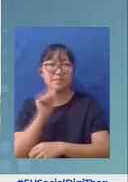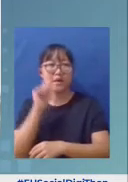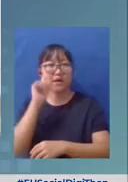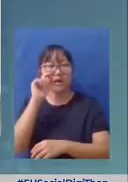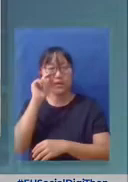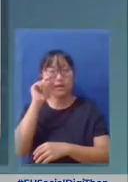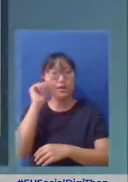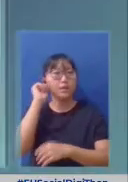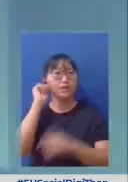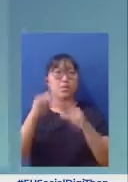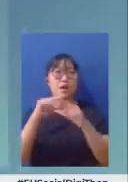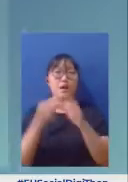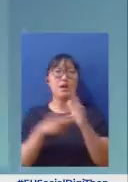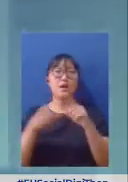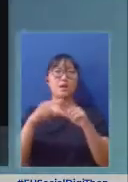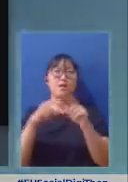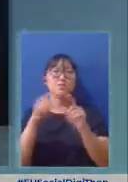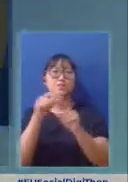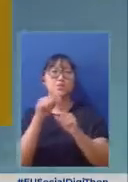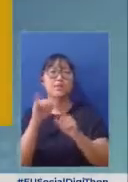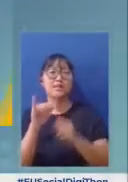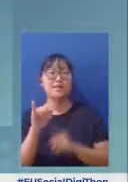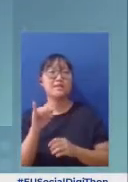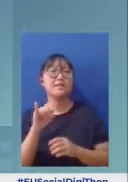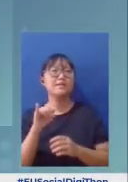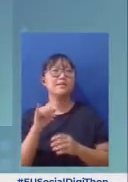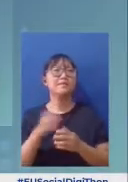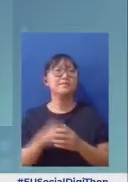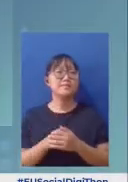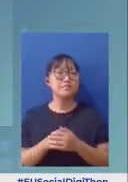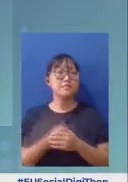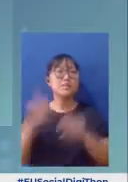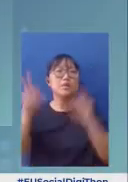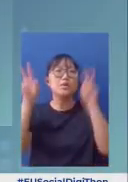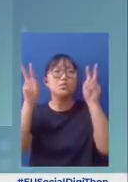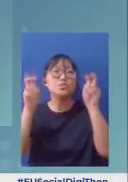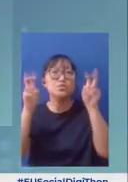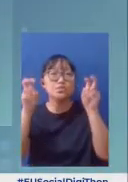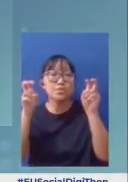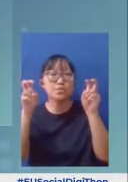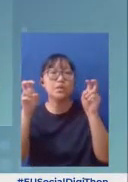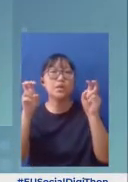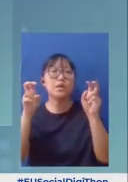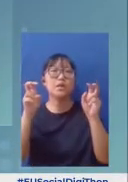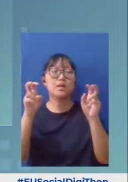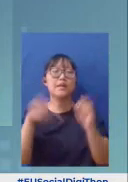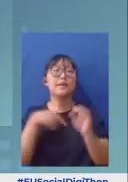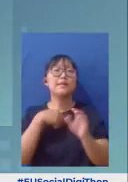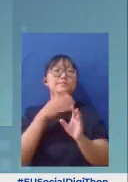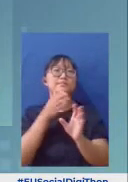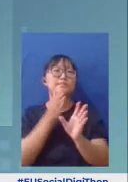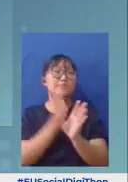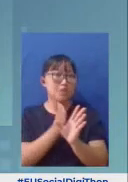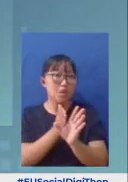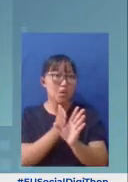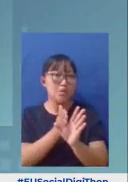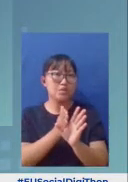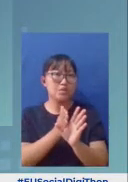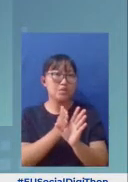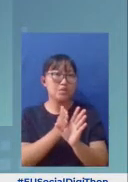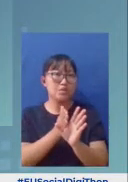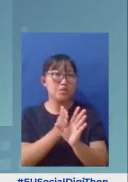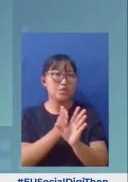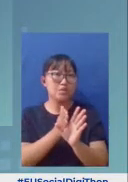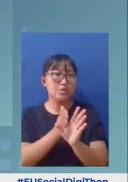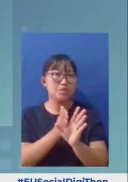Aryani, SPSI, MSc Psikolog, dengan judul pendekatan psikologis untuk cyberbullying. Sebelumnya izinkan saya membacakan